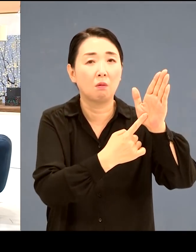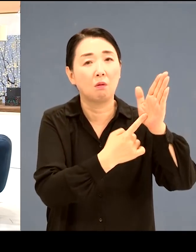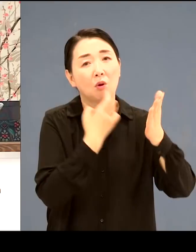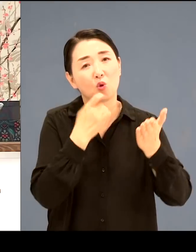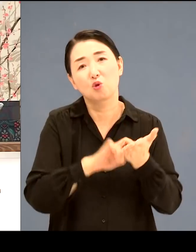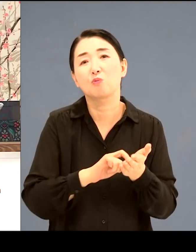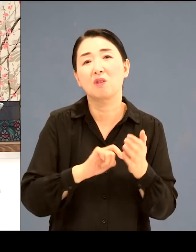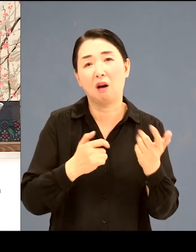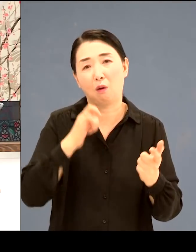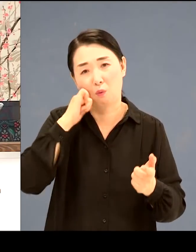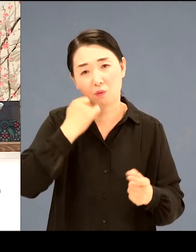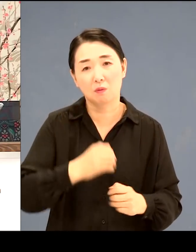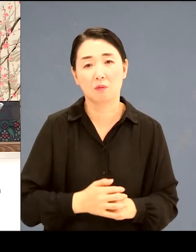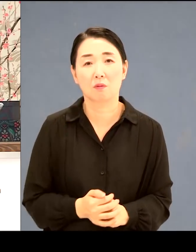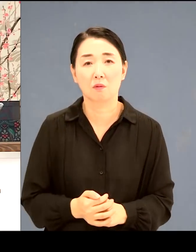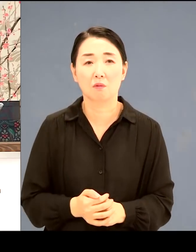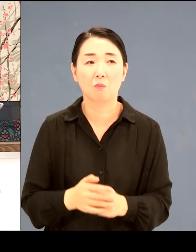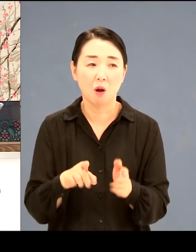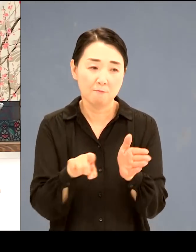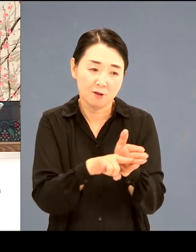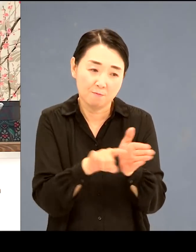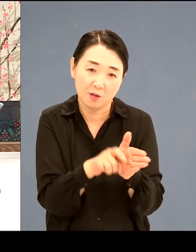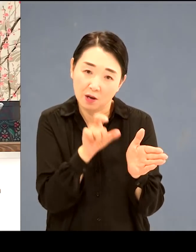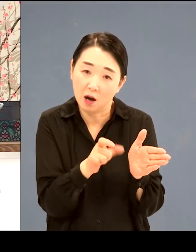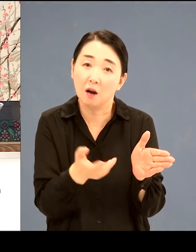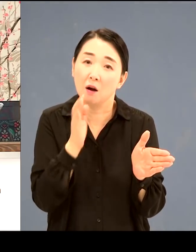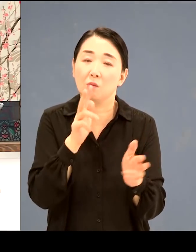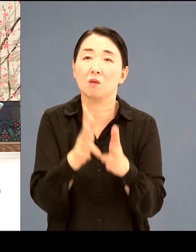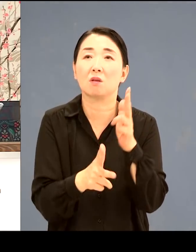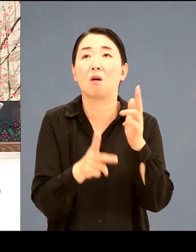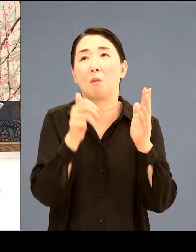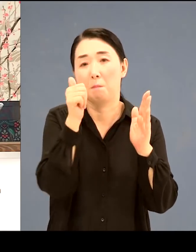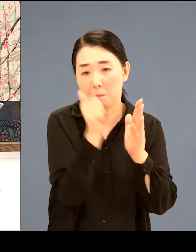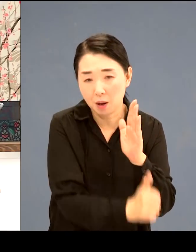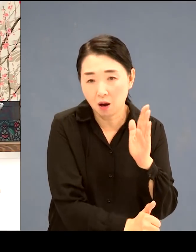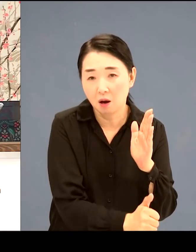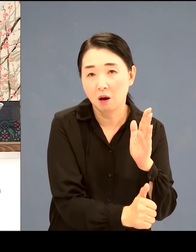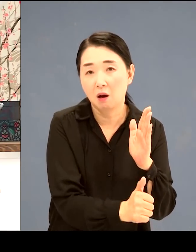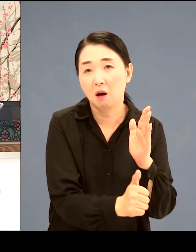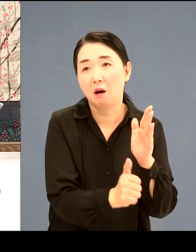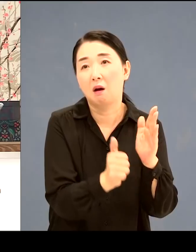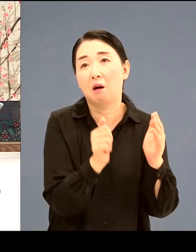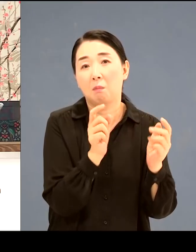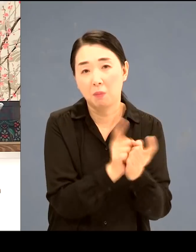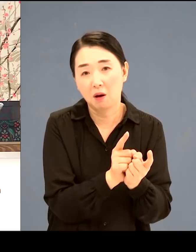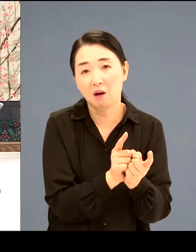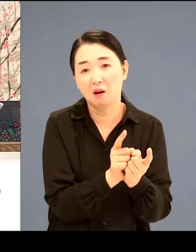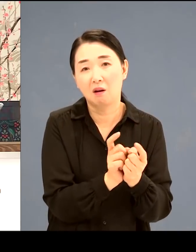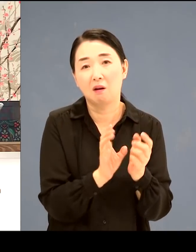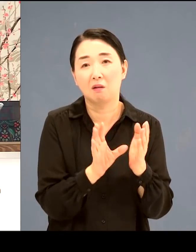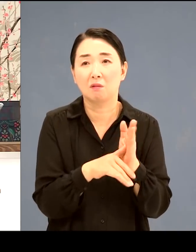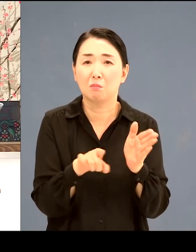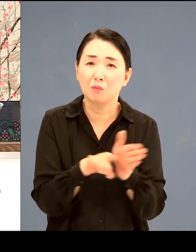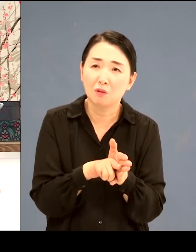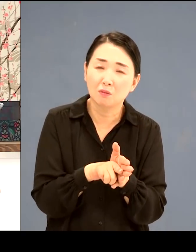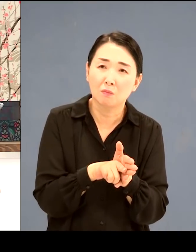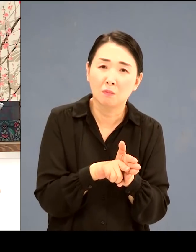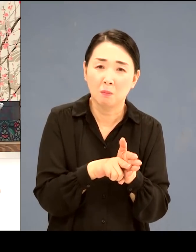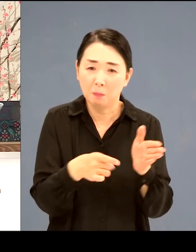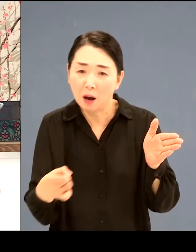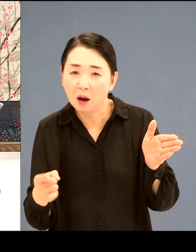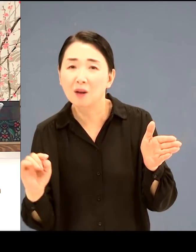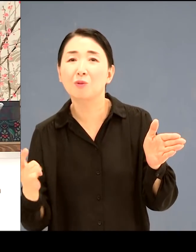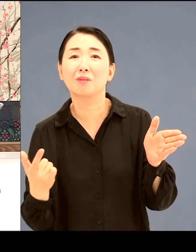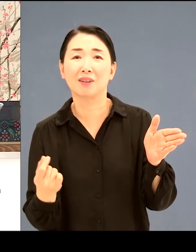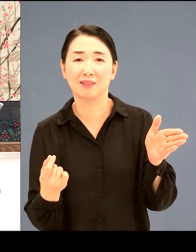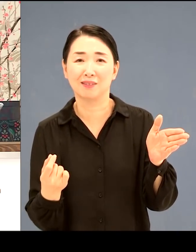않더라고요. 근데 아무리 믿음이 있어도 이렇게 사업의 실패에 맞닥뜨리게 되면 그럼요. 믿음이 흔들리게 되는 순간이